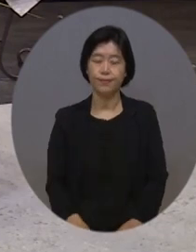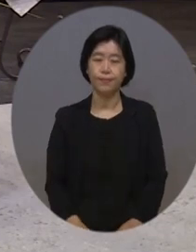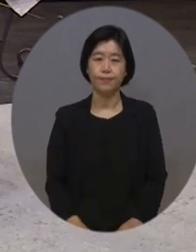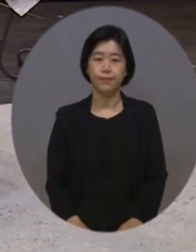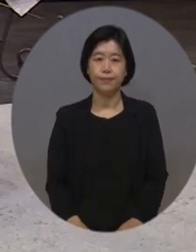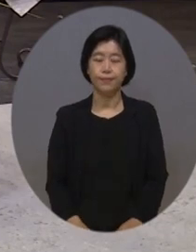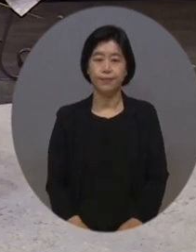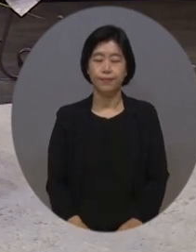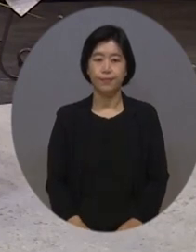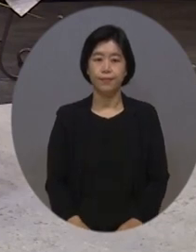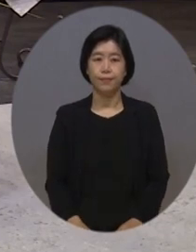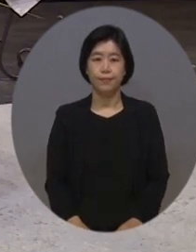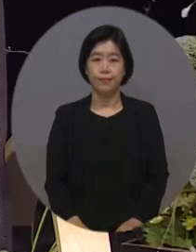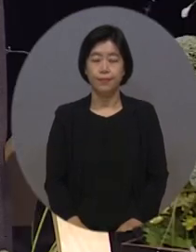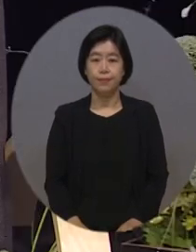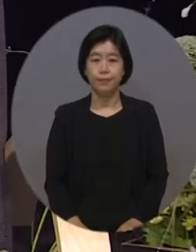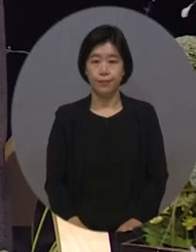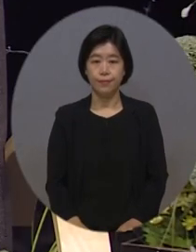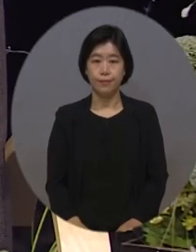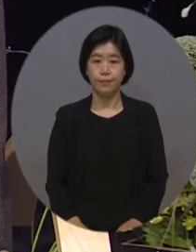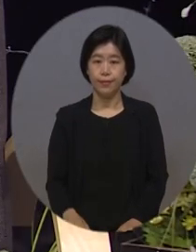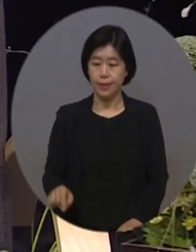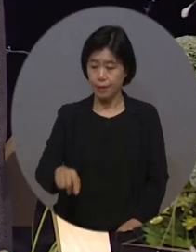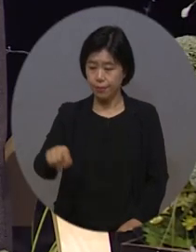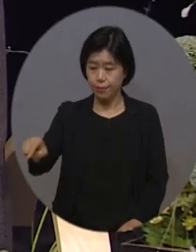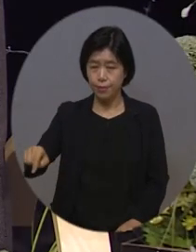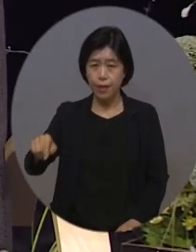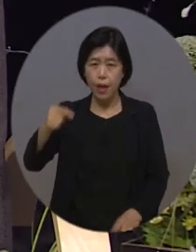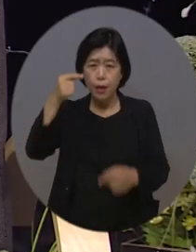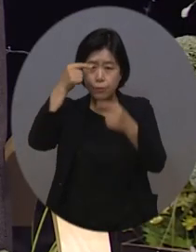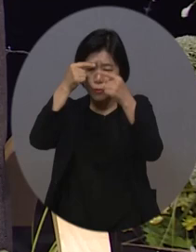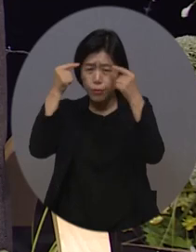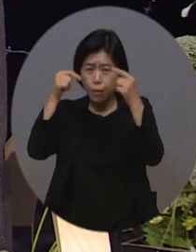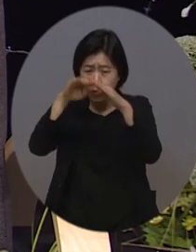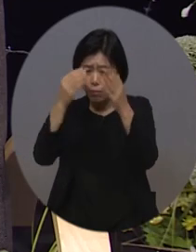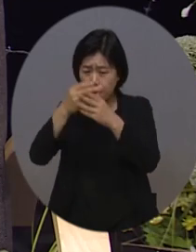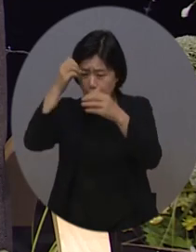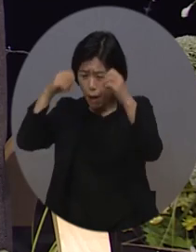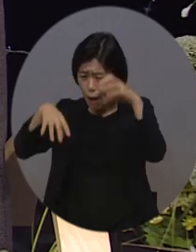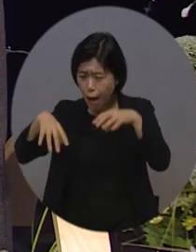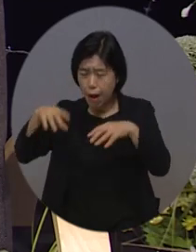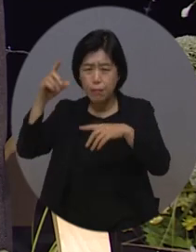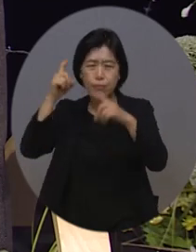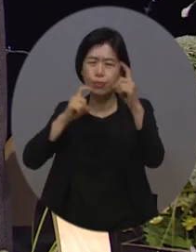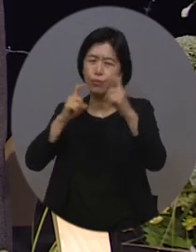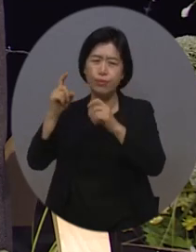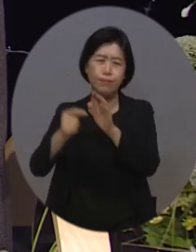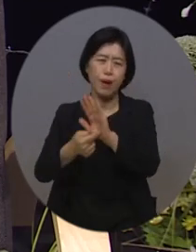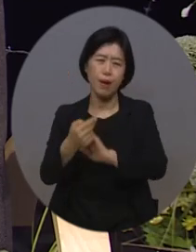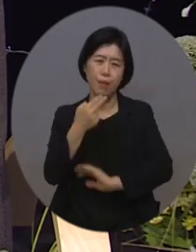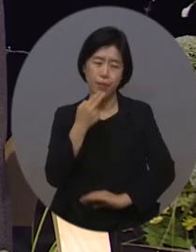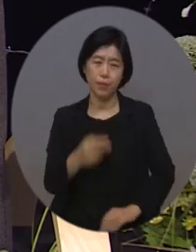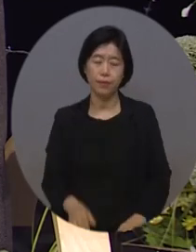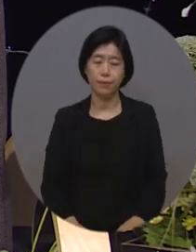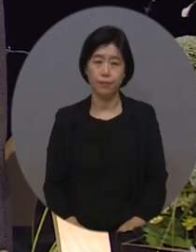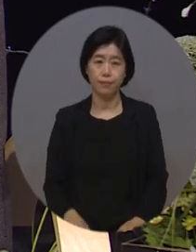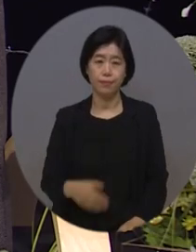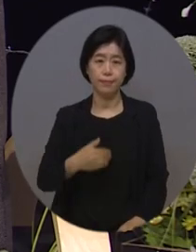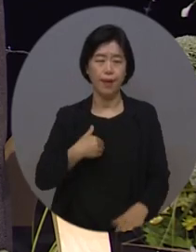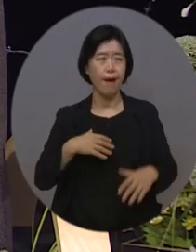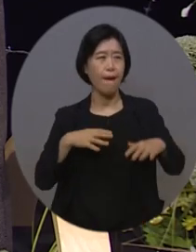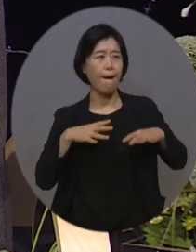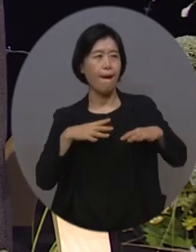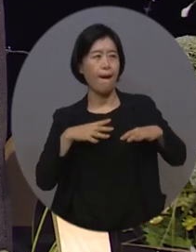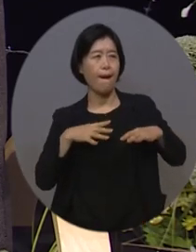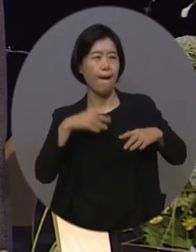대신해 보겠습니다. 그들의 눈썹이 다 파져 무표정이 되었다. 내가 허영을